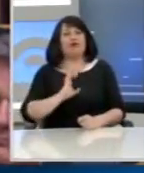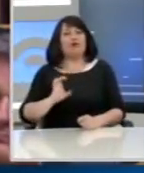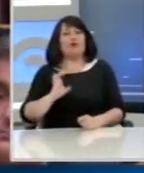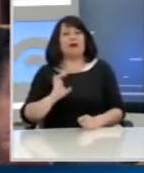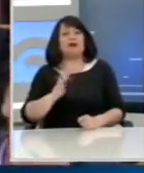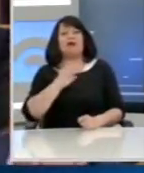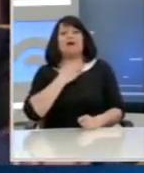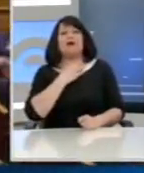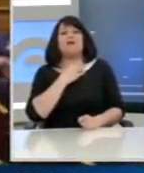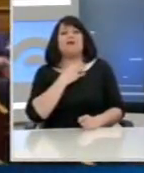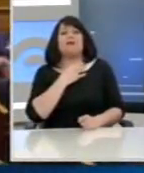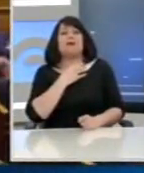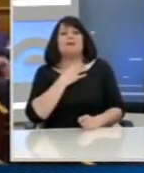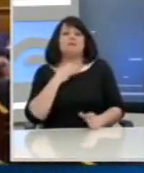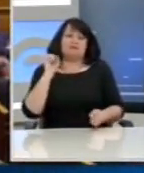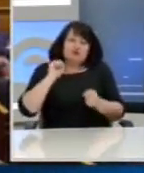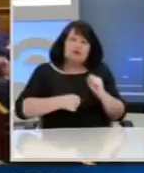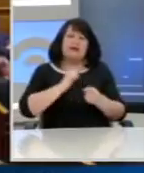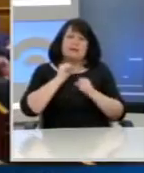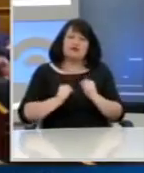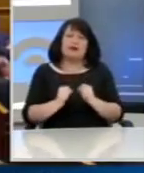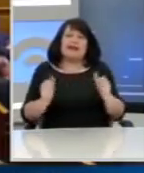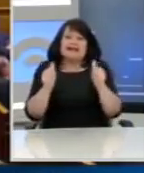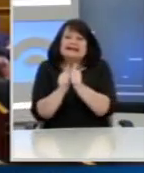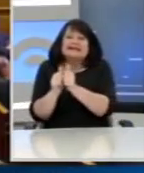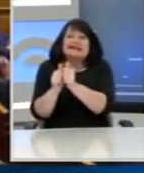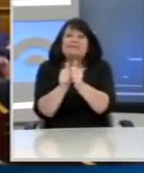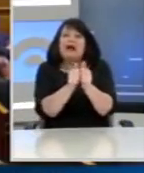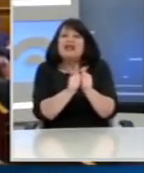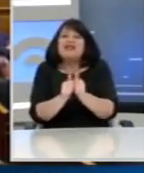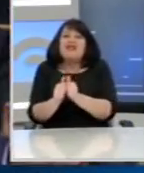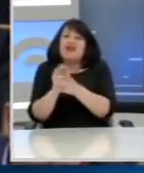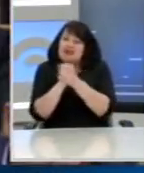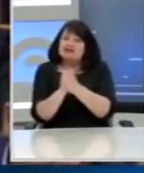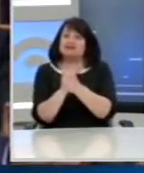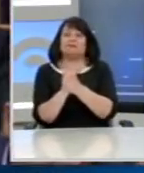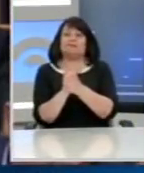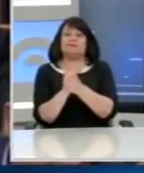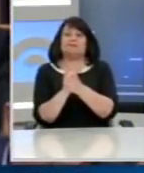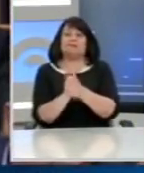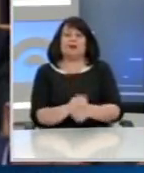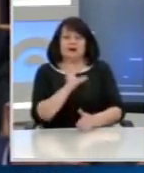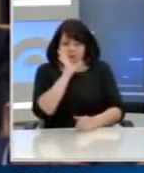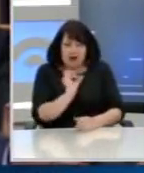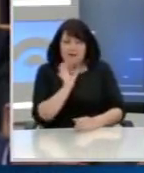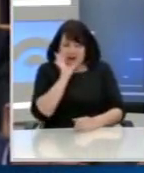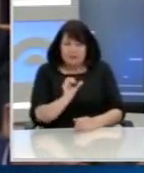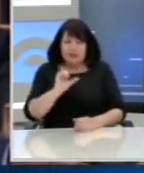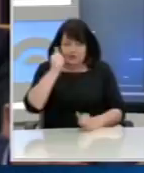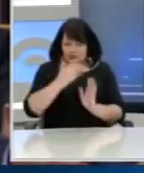θέλετε, προσπάθεια δημιουργίας συμμαχιών. Και πράγματι, κατά την πρώτη